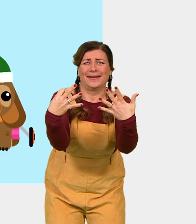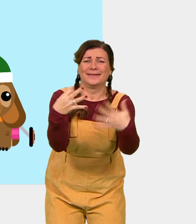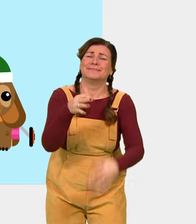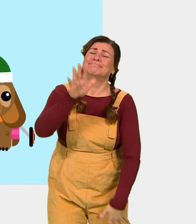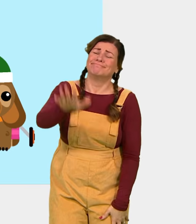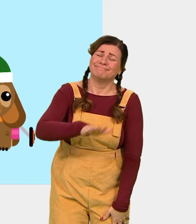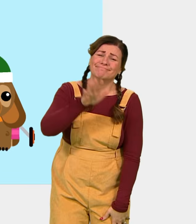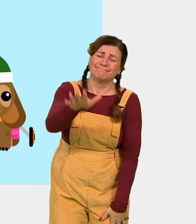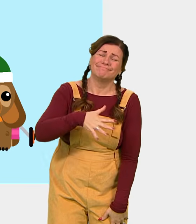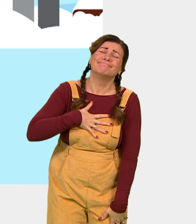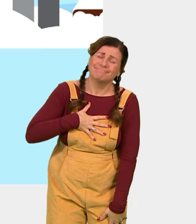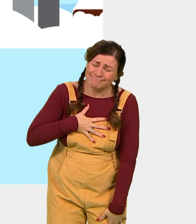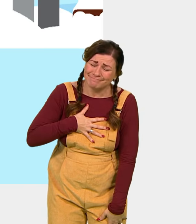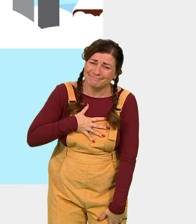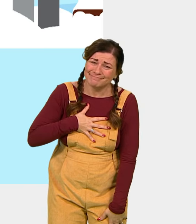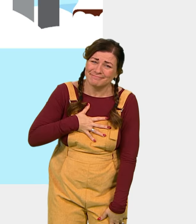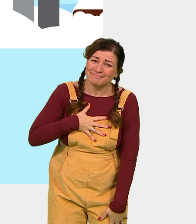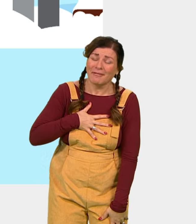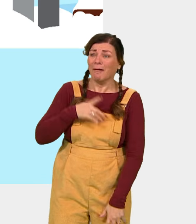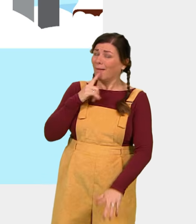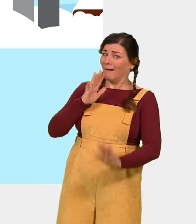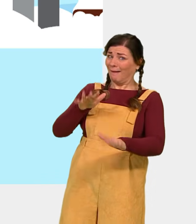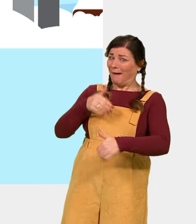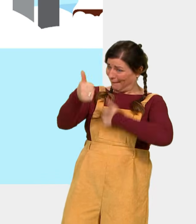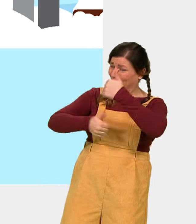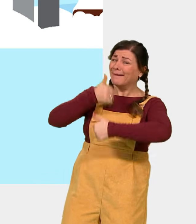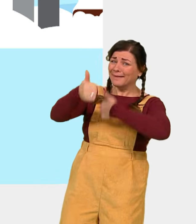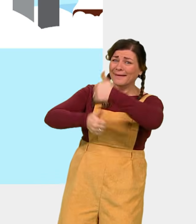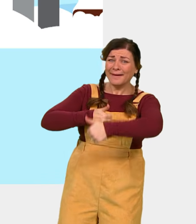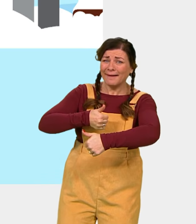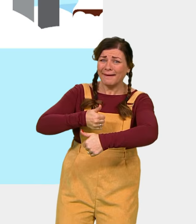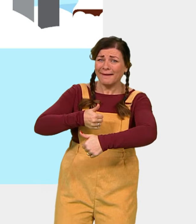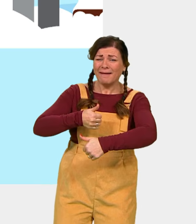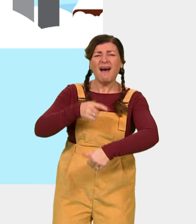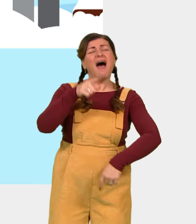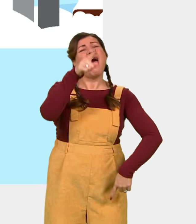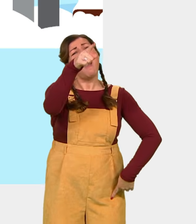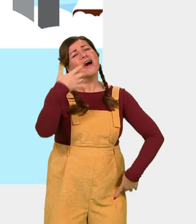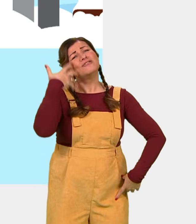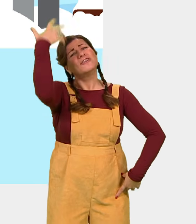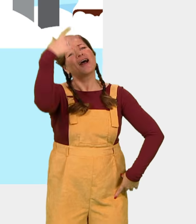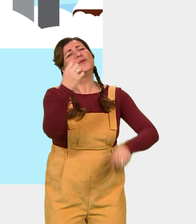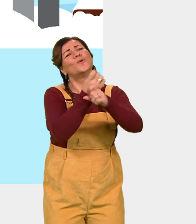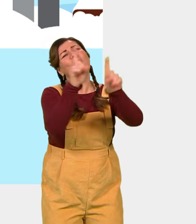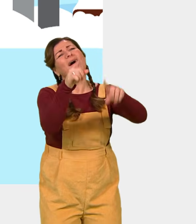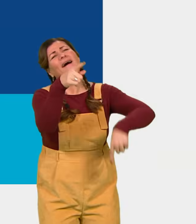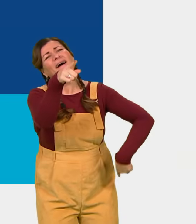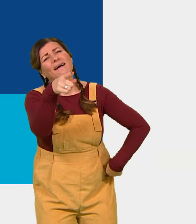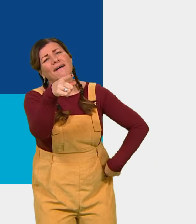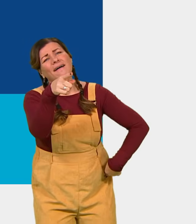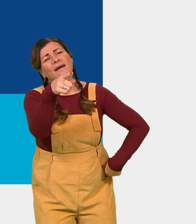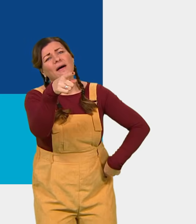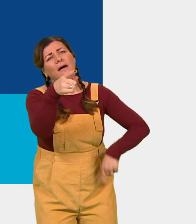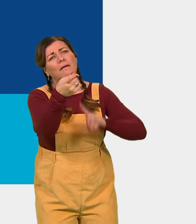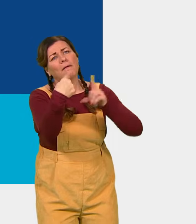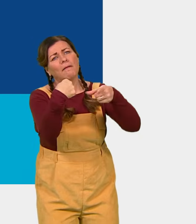8 Straeon hi. Ymdrech dda, triog. Beth wyt ti am wneud yn yr eira jangle? Holodd Cyw.